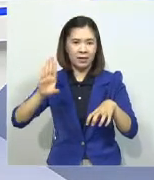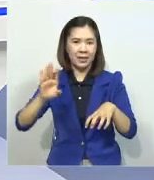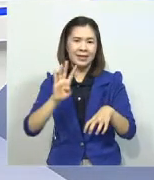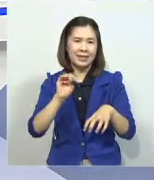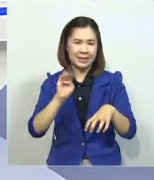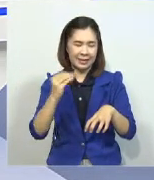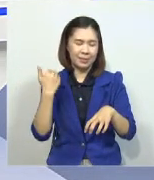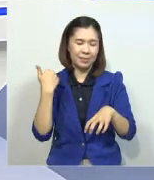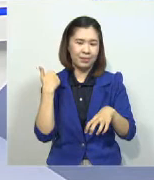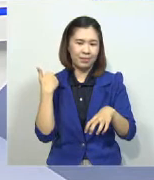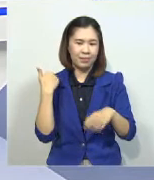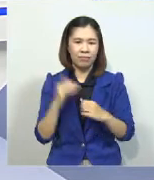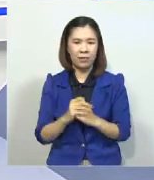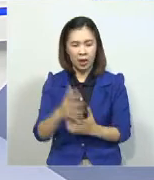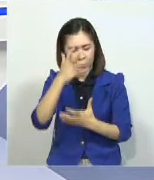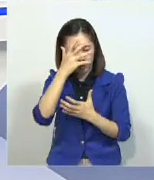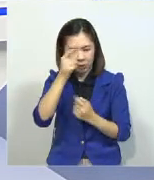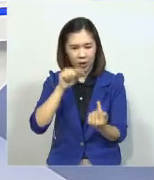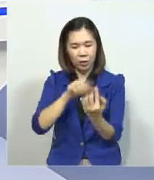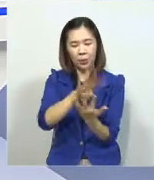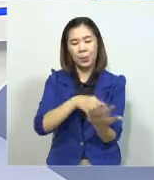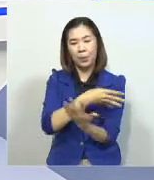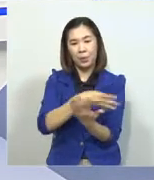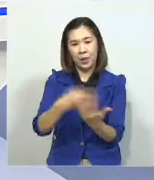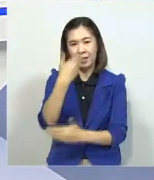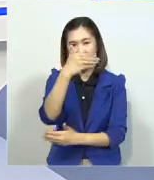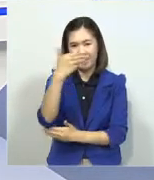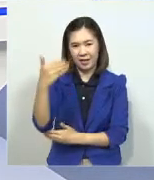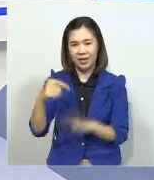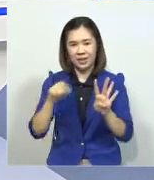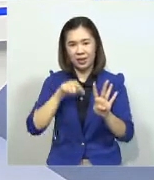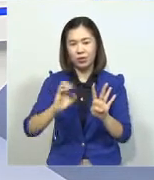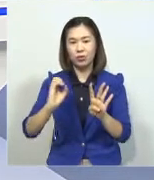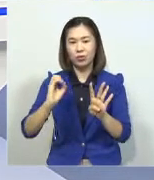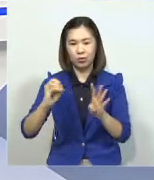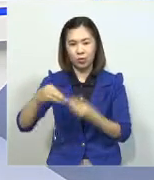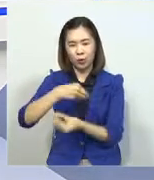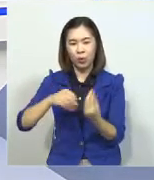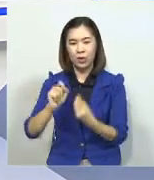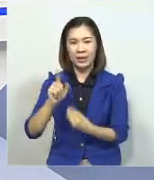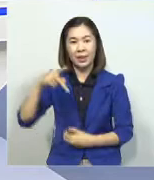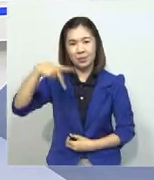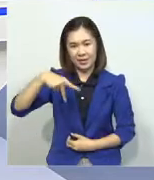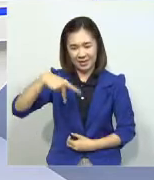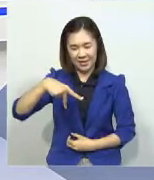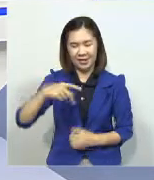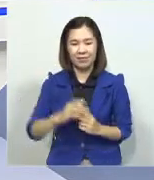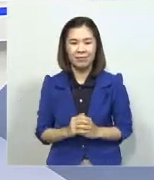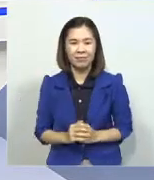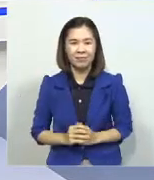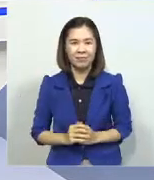จับคู่การค้าซึ่งส่วนใหญ่ก็ให้ความสนใจนโยบายประเทศไทย 4.0 เขตเศรษฐกิจพิเศษและโครงสร้างพื้นฐานของไ